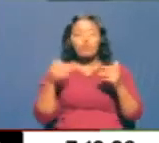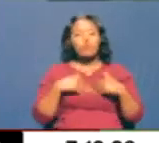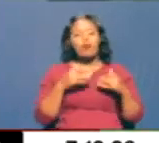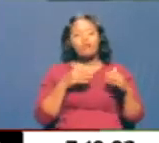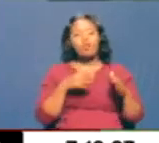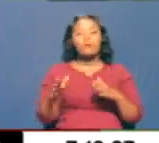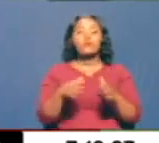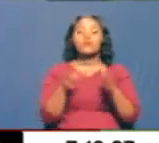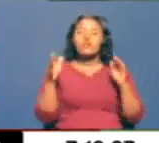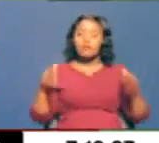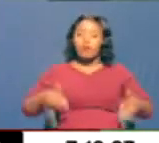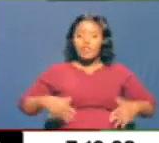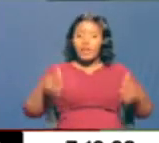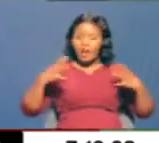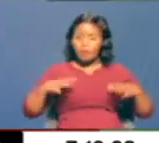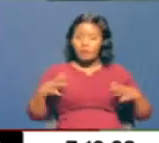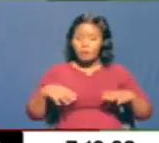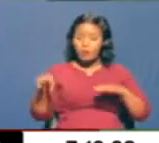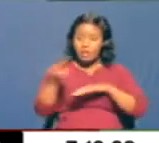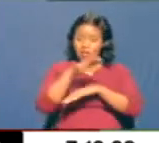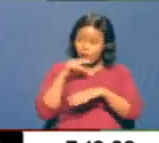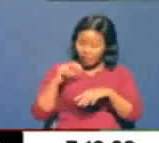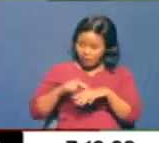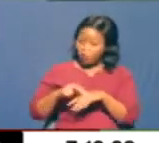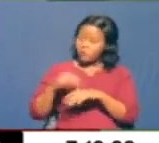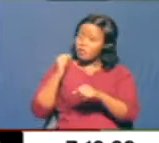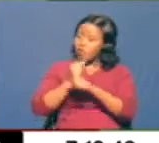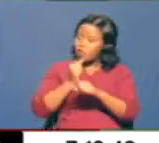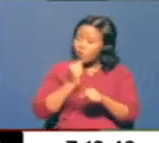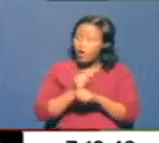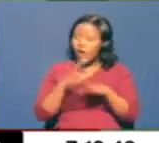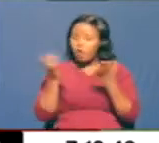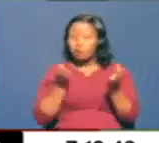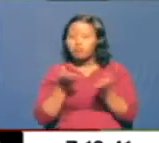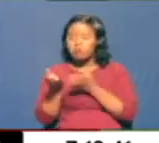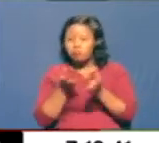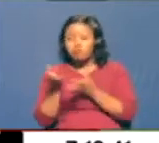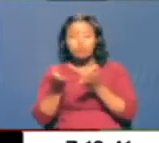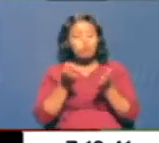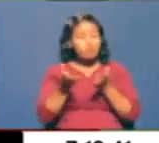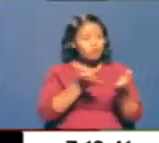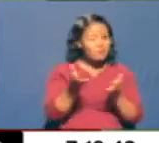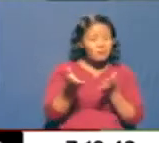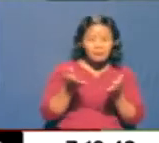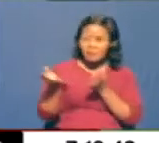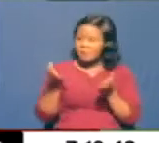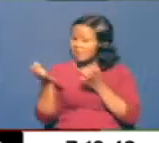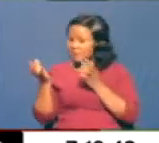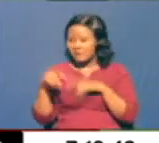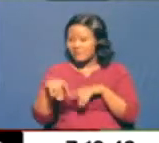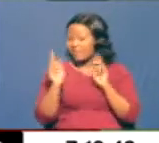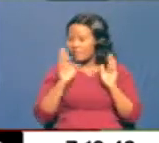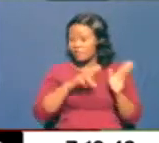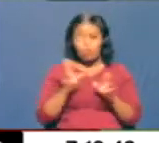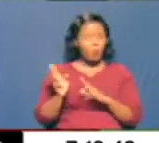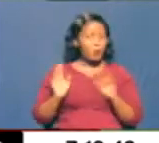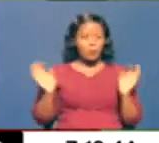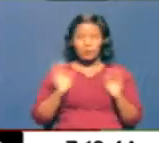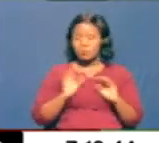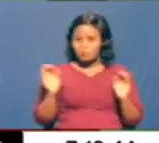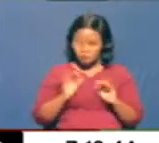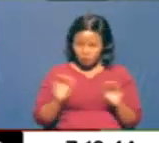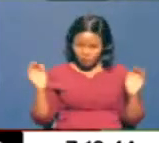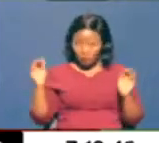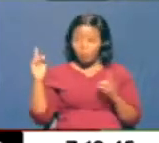young people in our nation to work or do business, it is not going to be business as usual